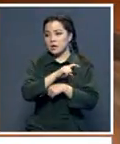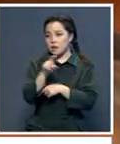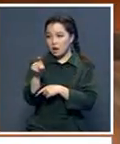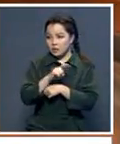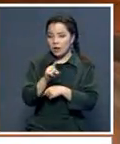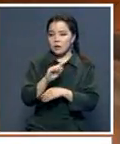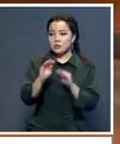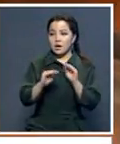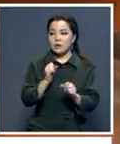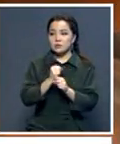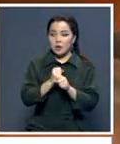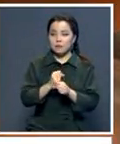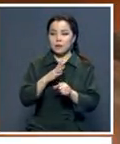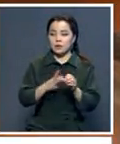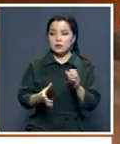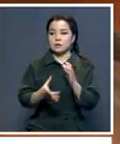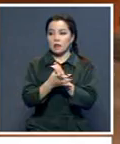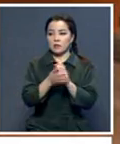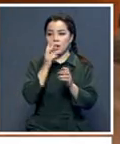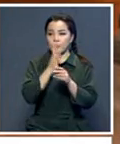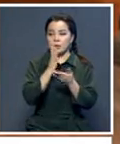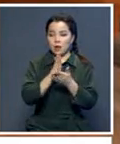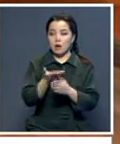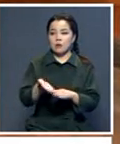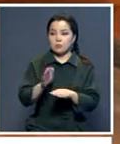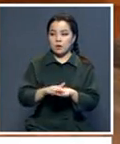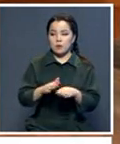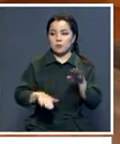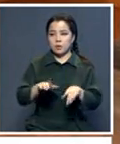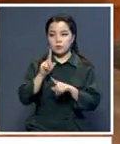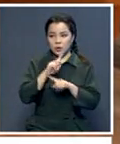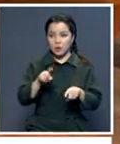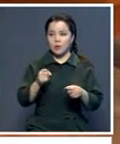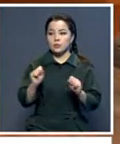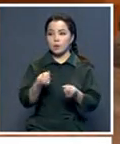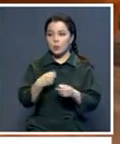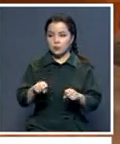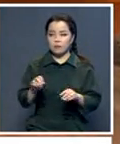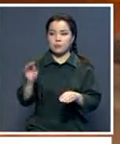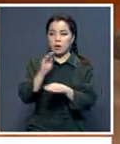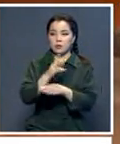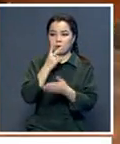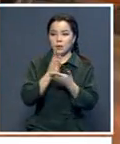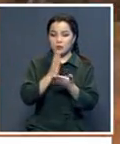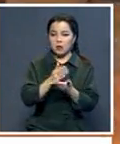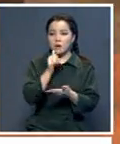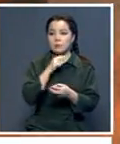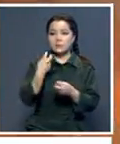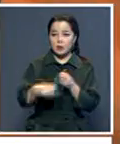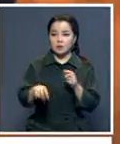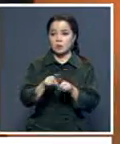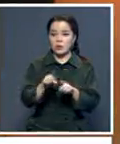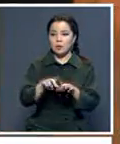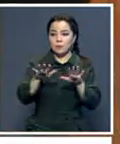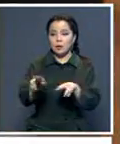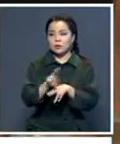жетегіндегі редукторды білікке кигізіп қойдық. Бұл кранның салмағын азайтып, жылдам қозғалуына мүмкіндік береді. Сынақ алған жағдайда ақау шыққан